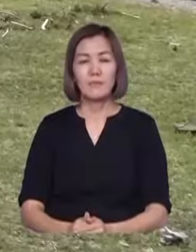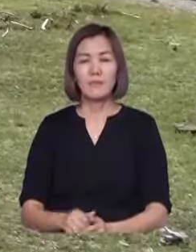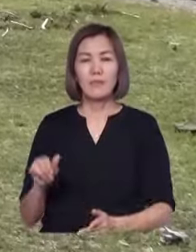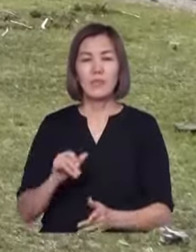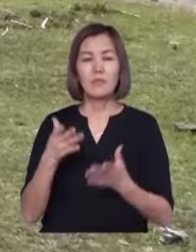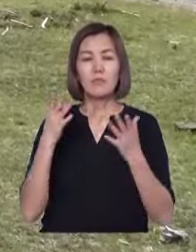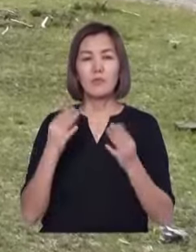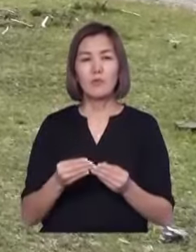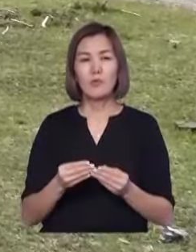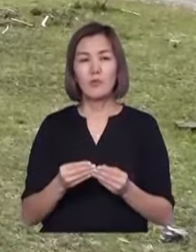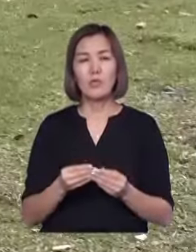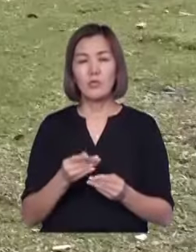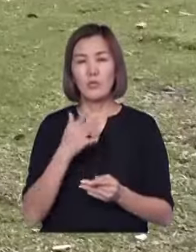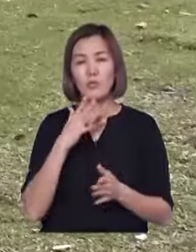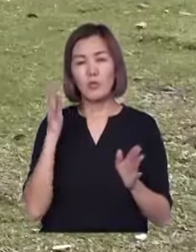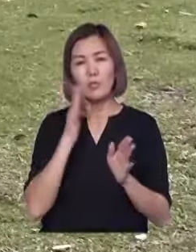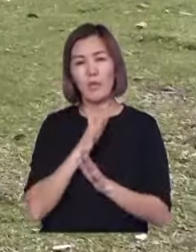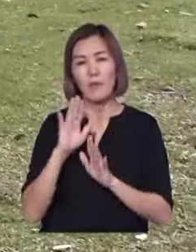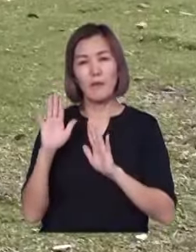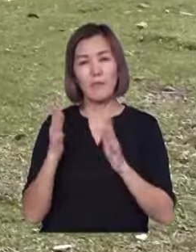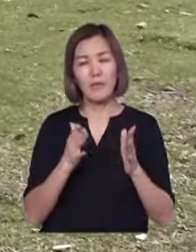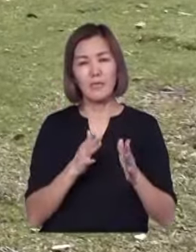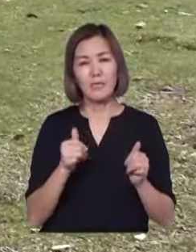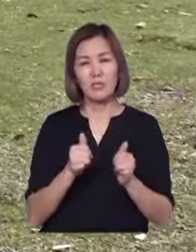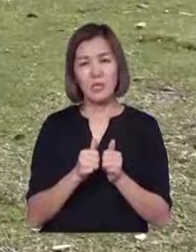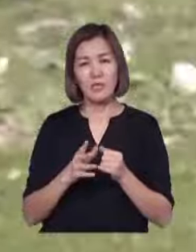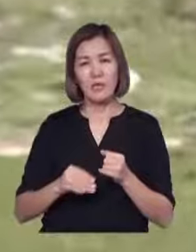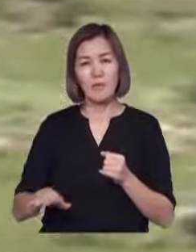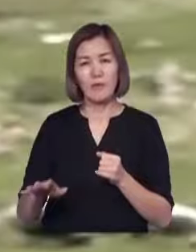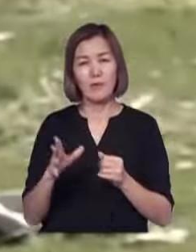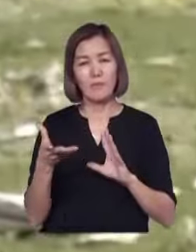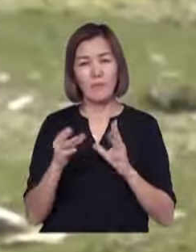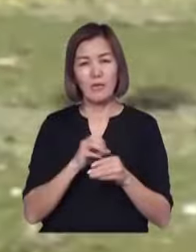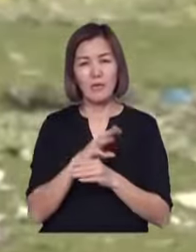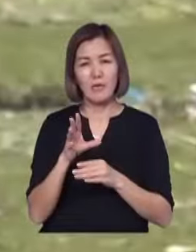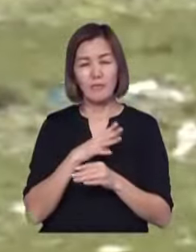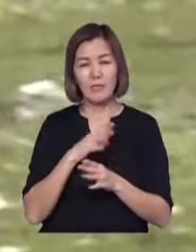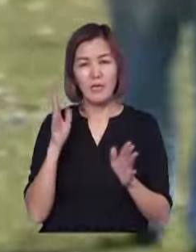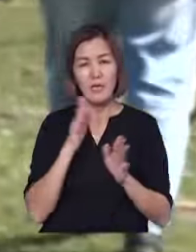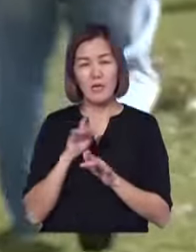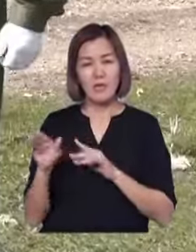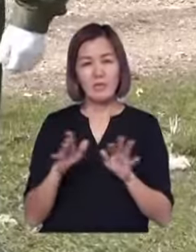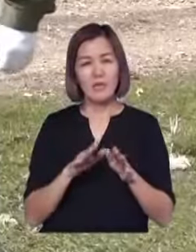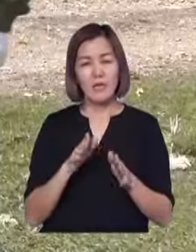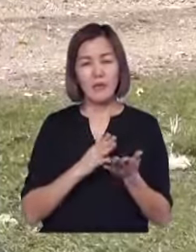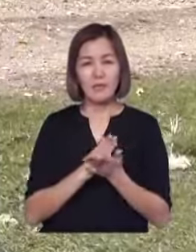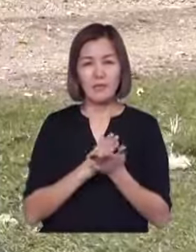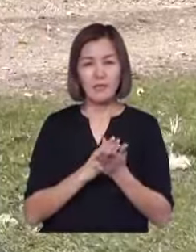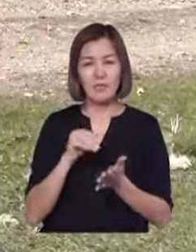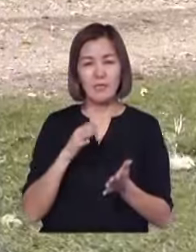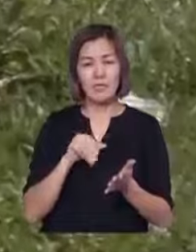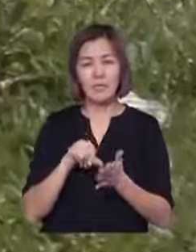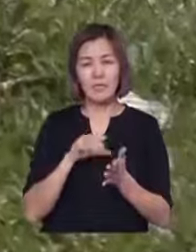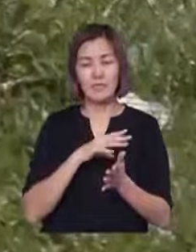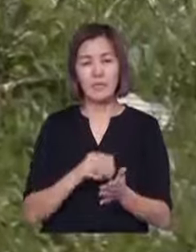Сенбілік Көлсай көлдері ұлттық табиғи паркының аумағында қамтыды. Сондықтан экологиялық акцияға саябақ қызметкерлері де